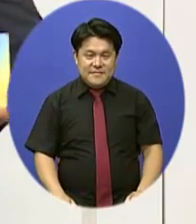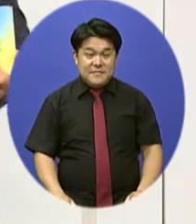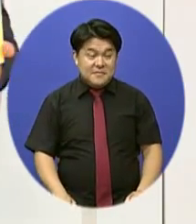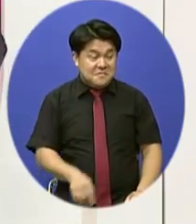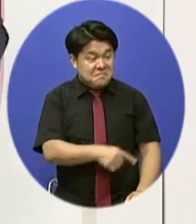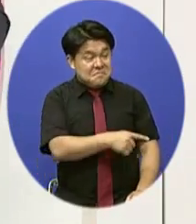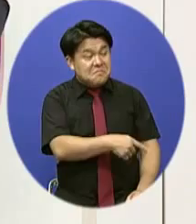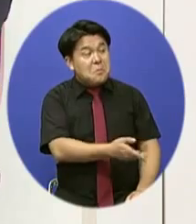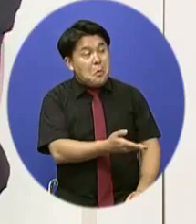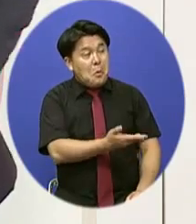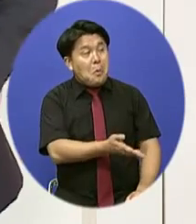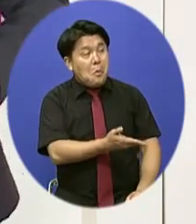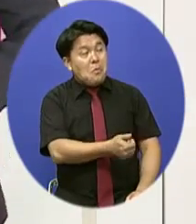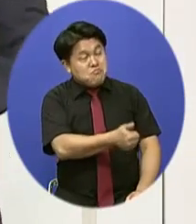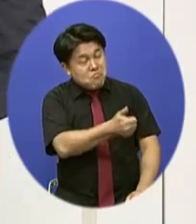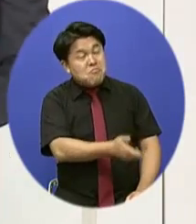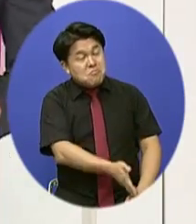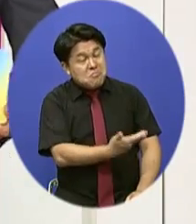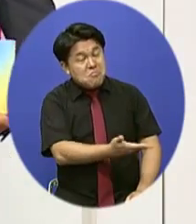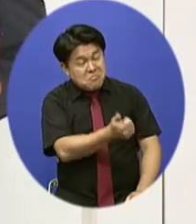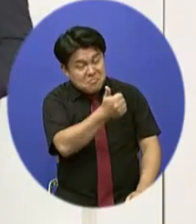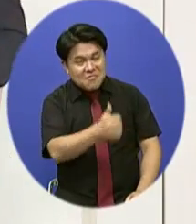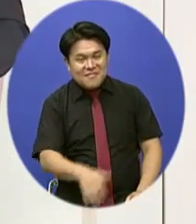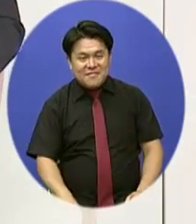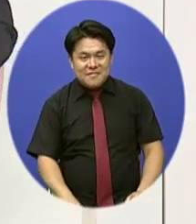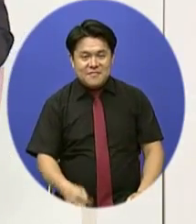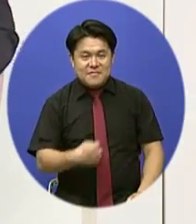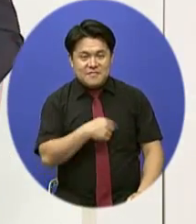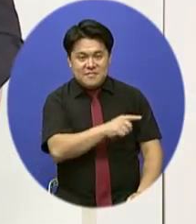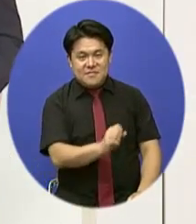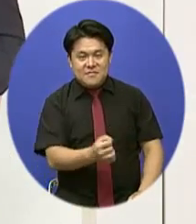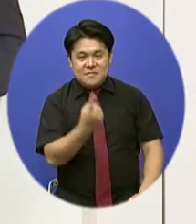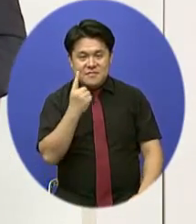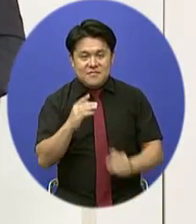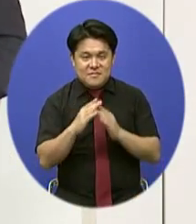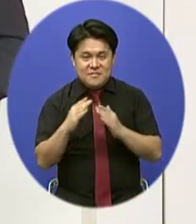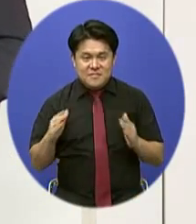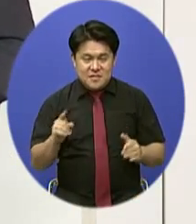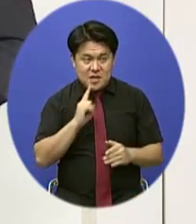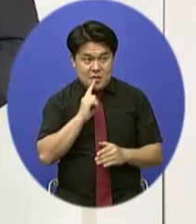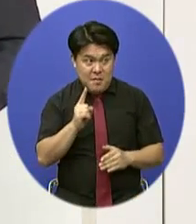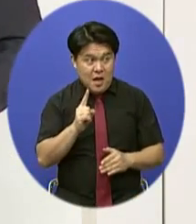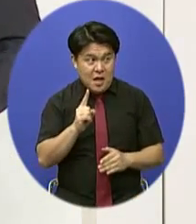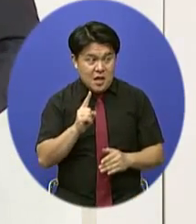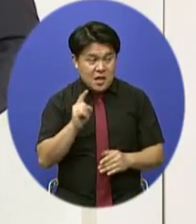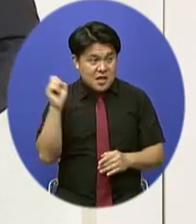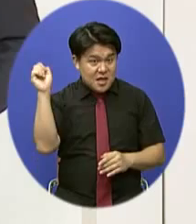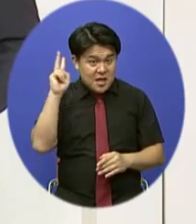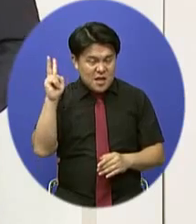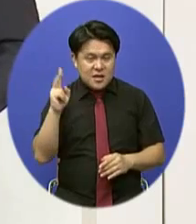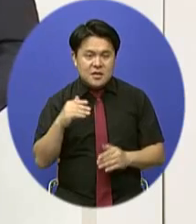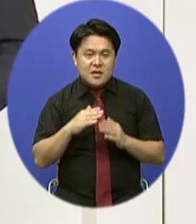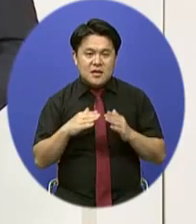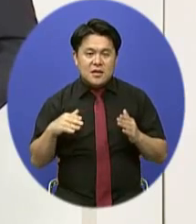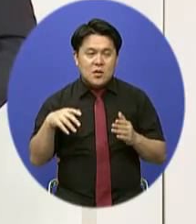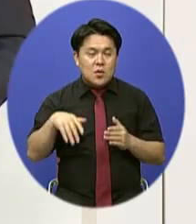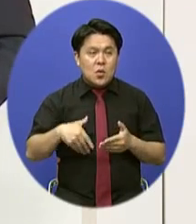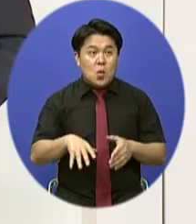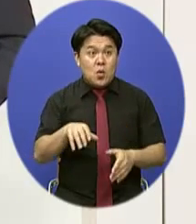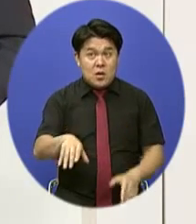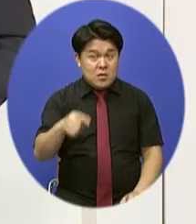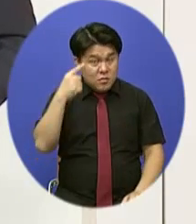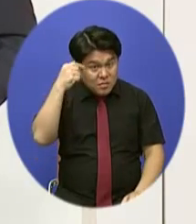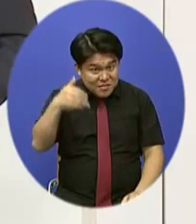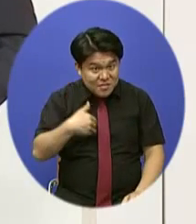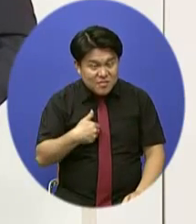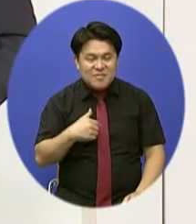바로 그것이 잘 어울리죠. 저도 서정호 씨 덕분에 이렇게 전라도 사투리가 나와서 전라도가 고향이냐고 누가 물어보더라고요.